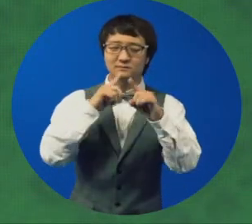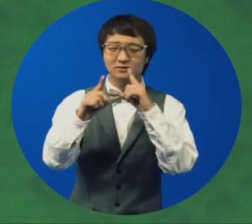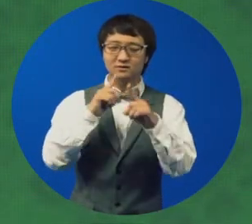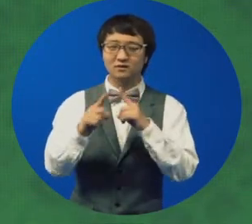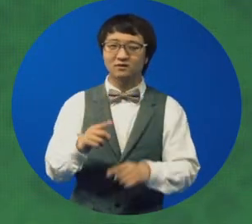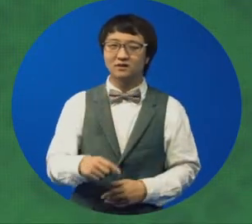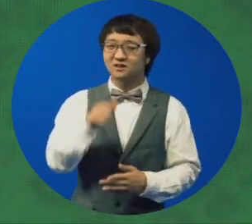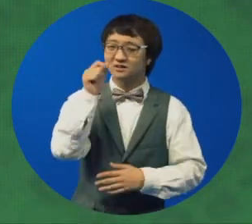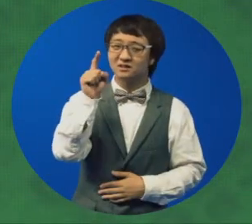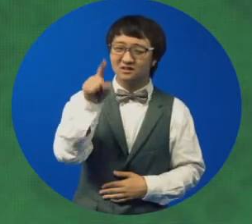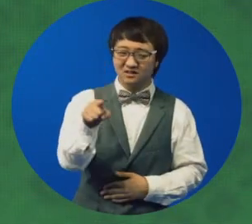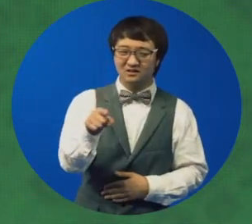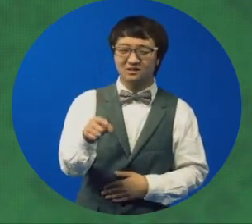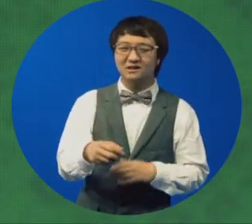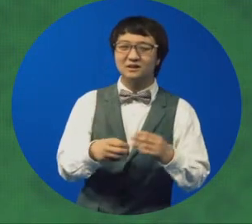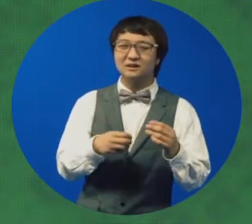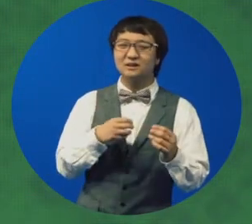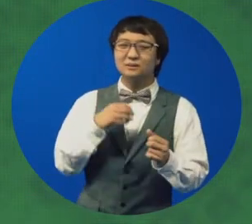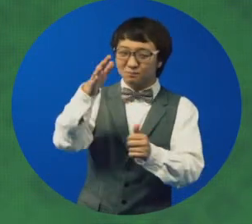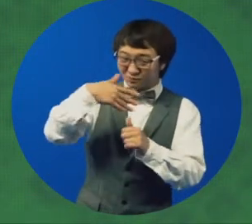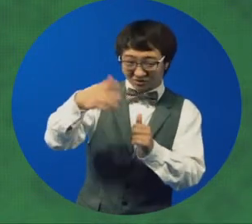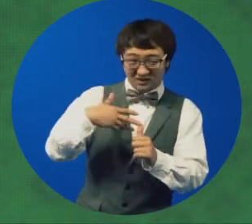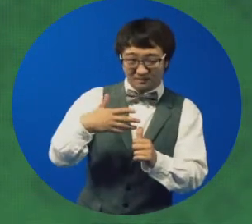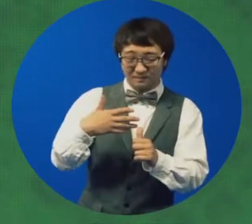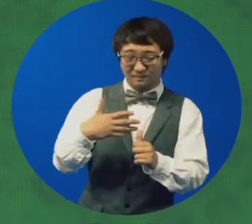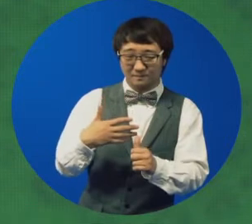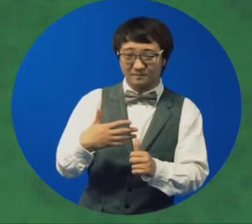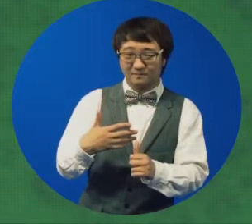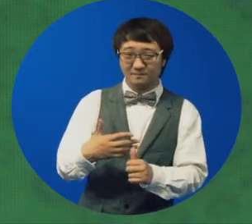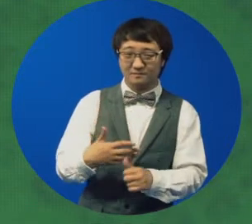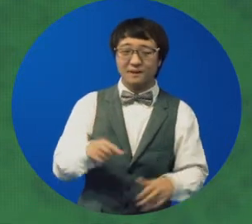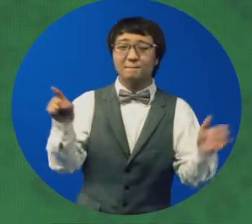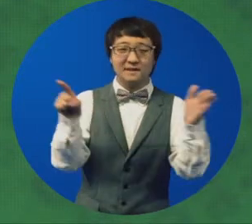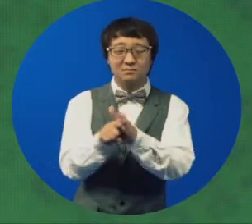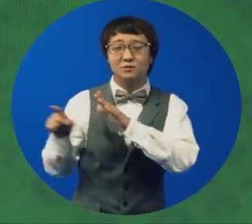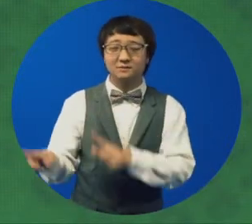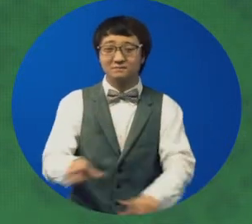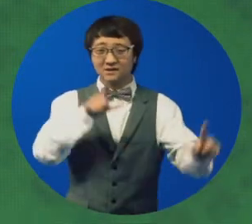그 부르심, 하나님의 인정 앞에서 우리는 믿음으로 삽니다.